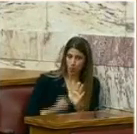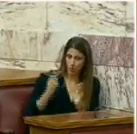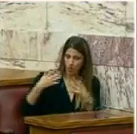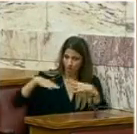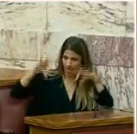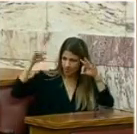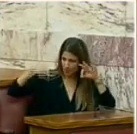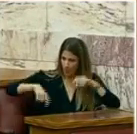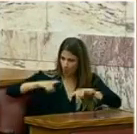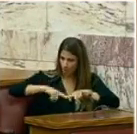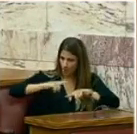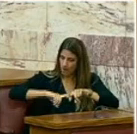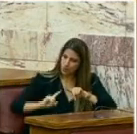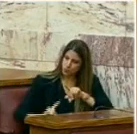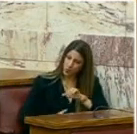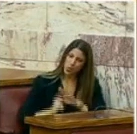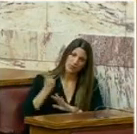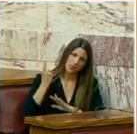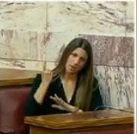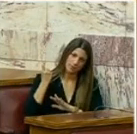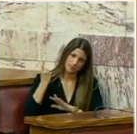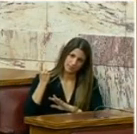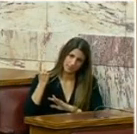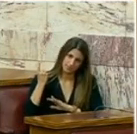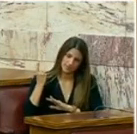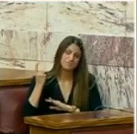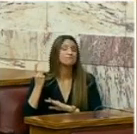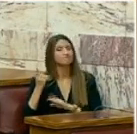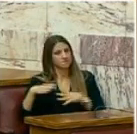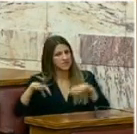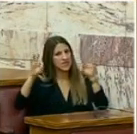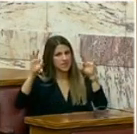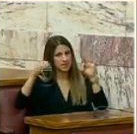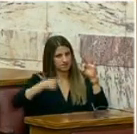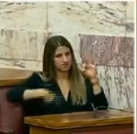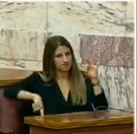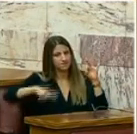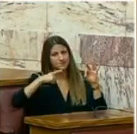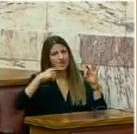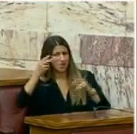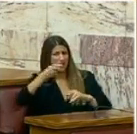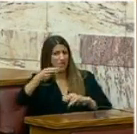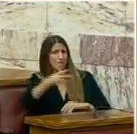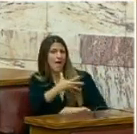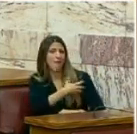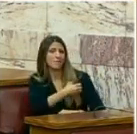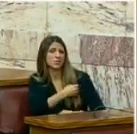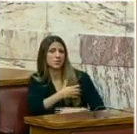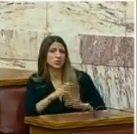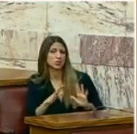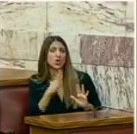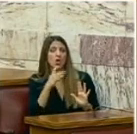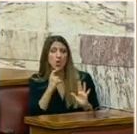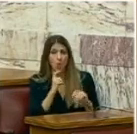χώρα. Και αυτό είναι το σημαντικό ζήτημα αξιοπιστίας. Γιατί έρχονται